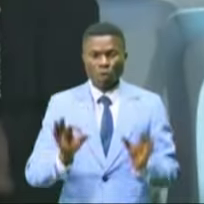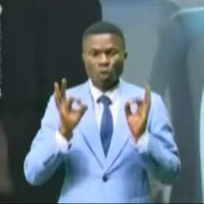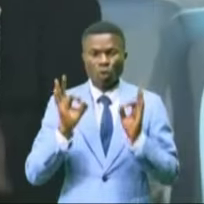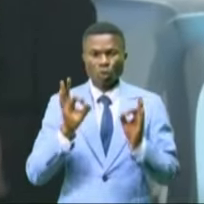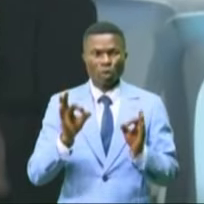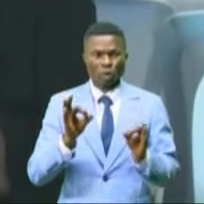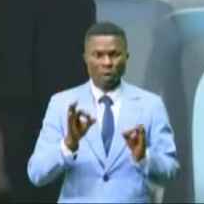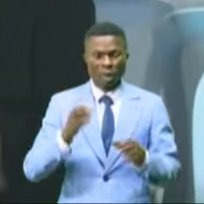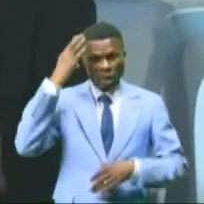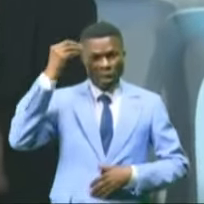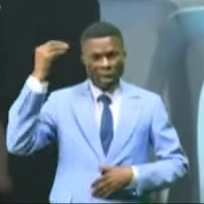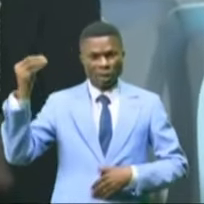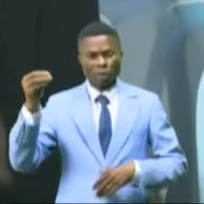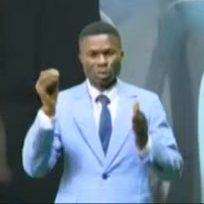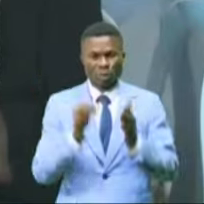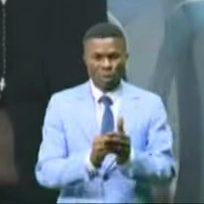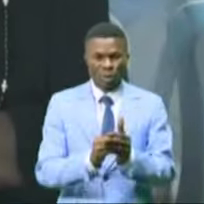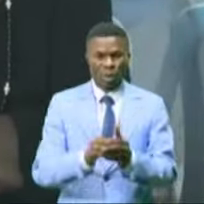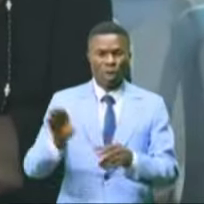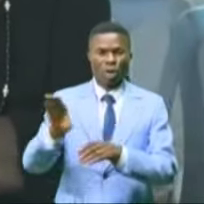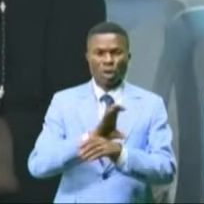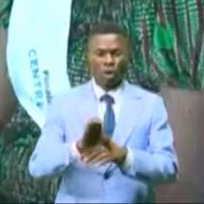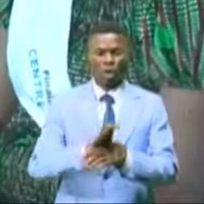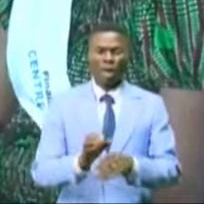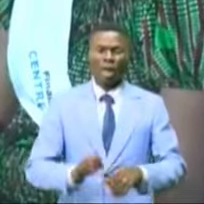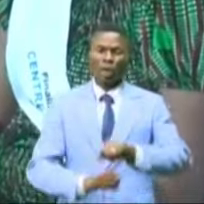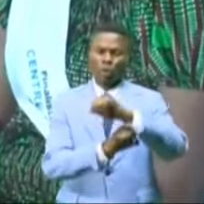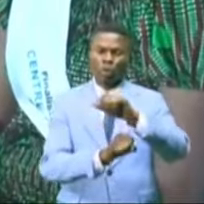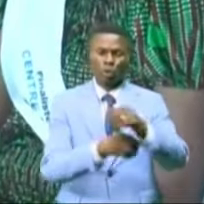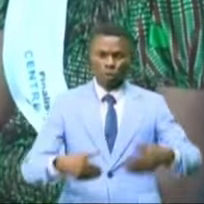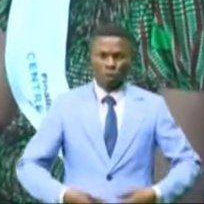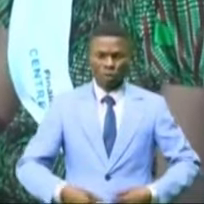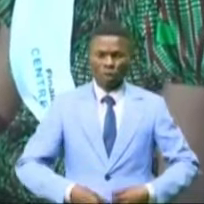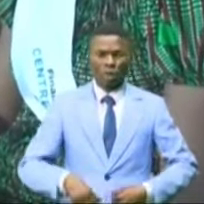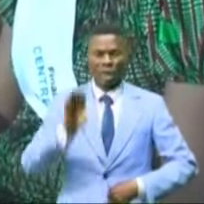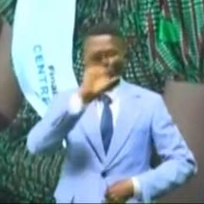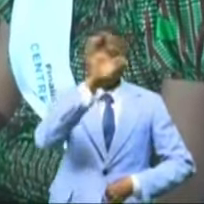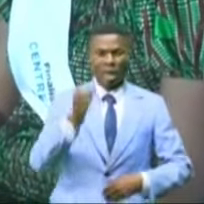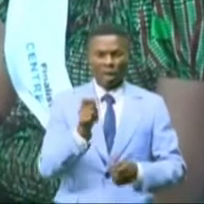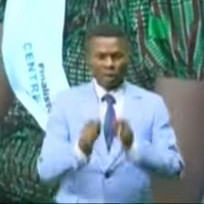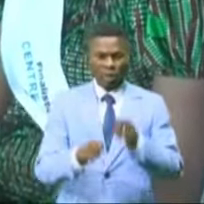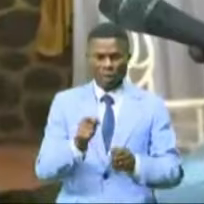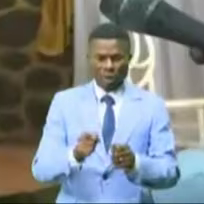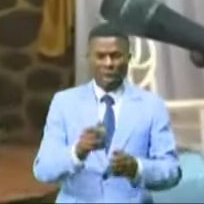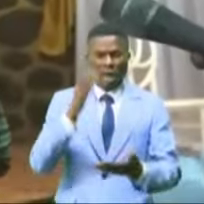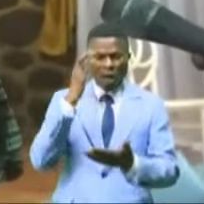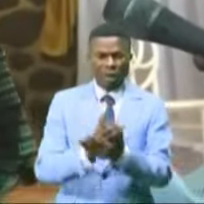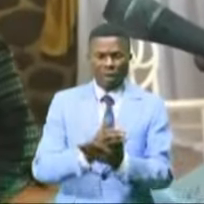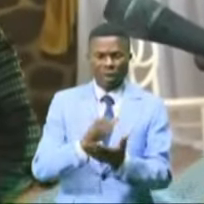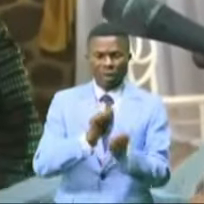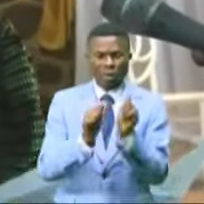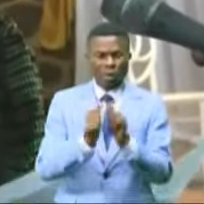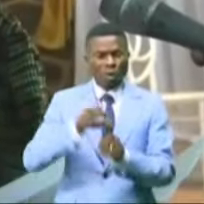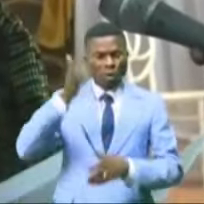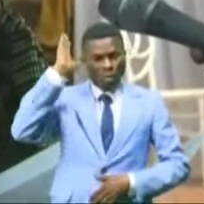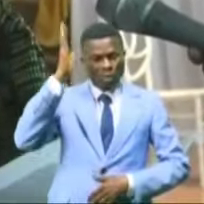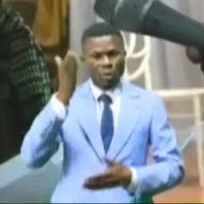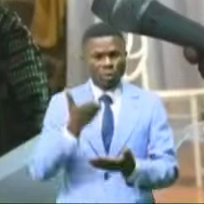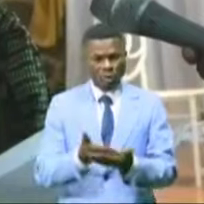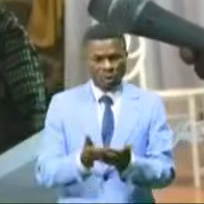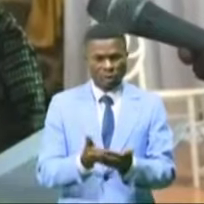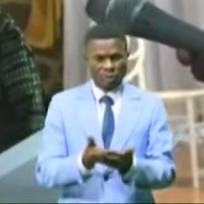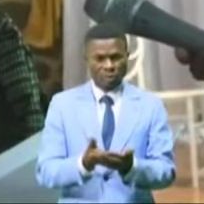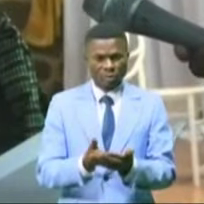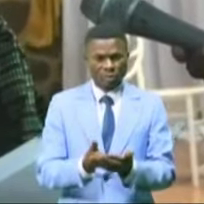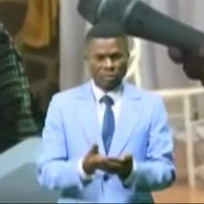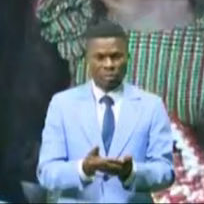qui espèrent ainsi occuper la jeunesse de cette partie de la capitale et mettre un arrêt au phénomène Kuluna.